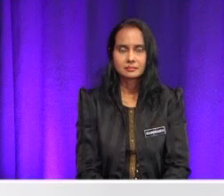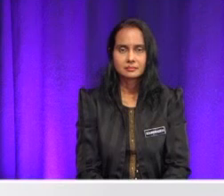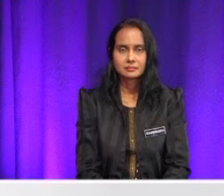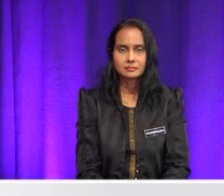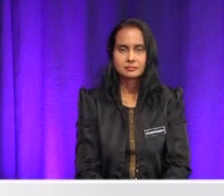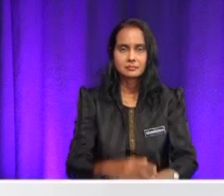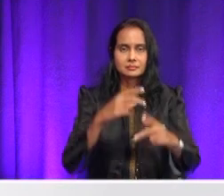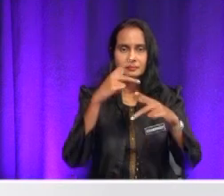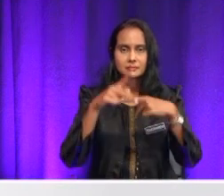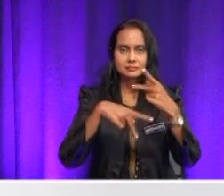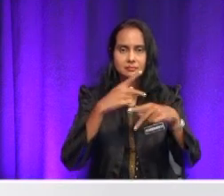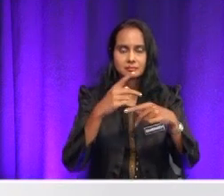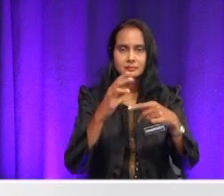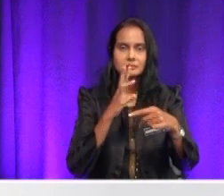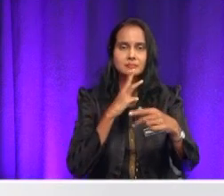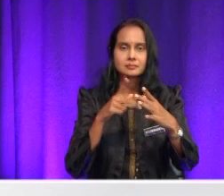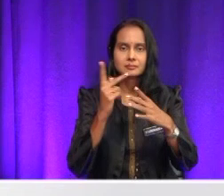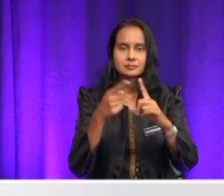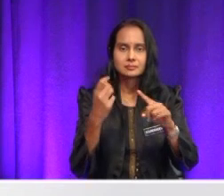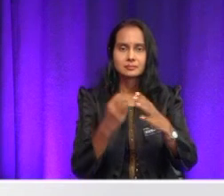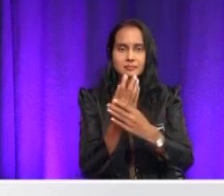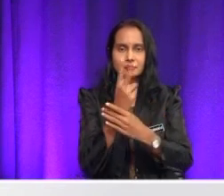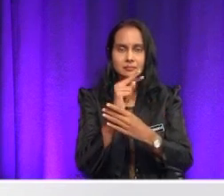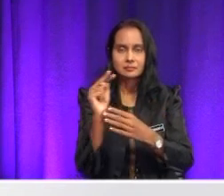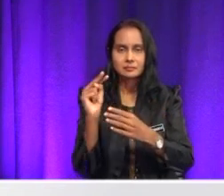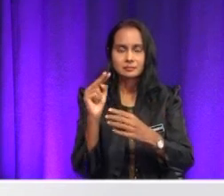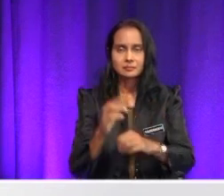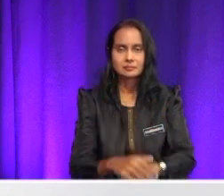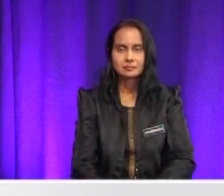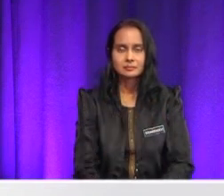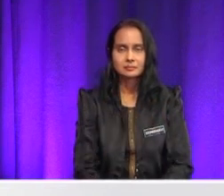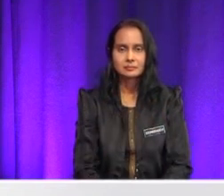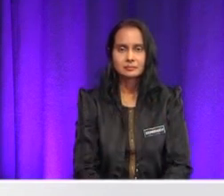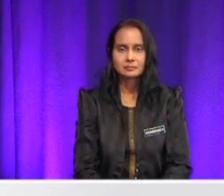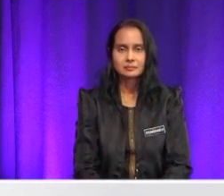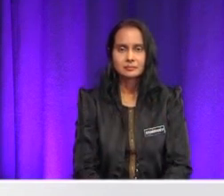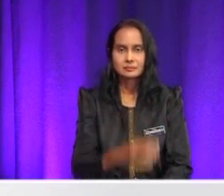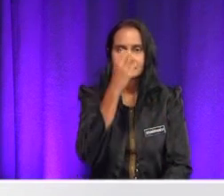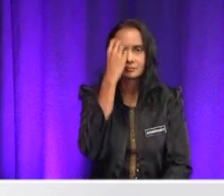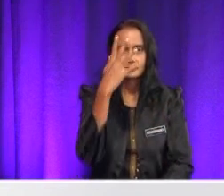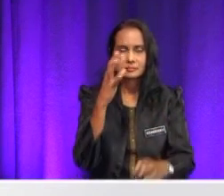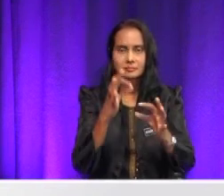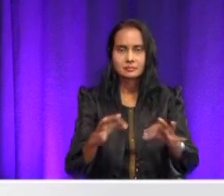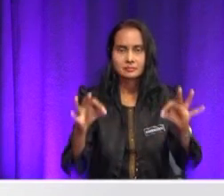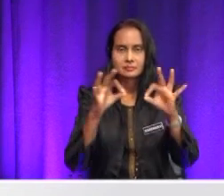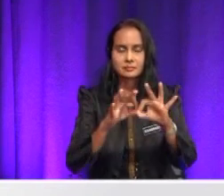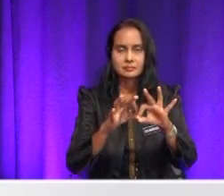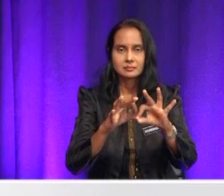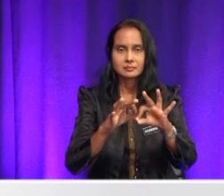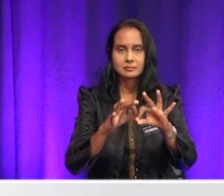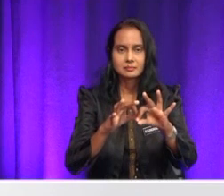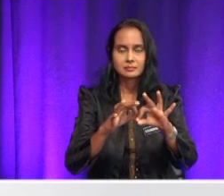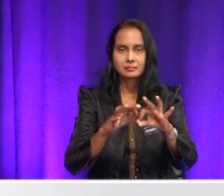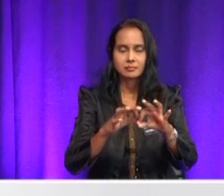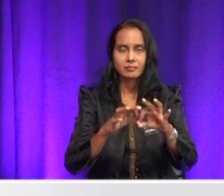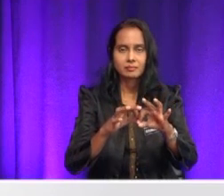proses air keluar daripada tumbuhan kita namakan dia transpirasi Nyatakan satu kepentingan kita sebut tadi ada